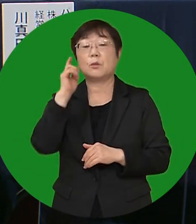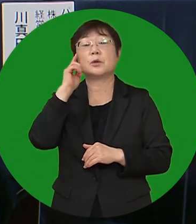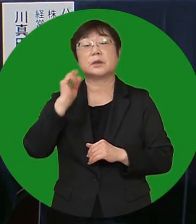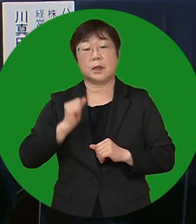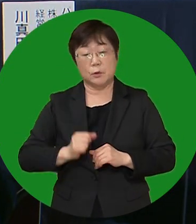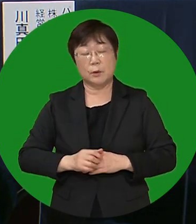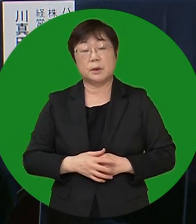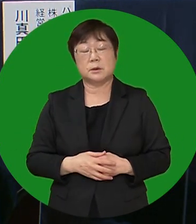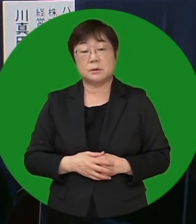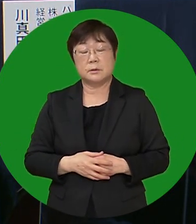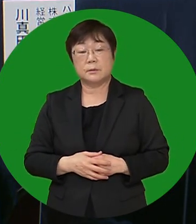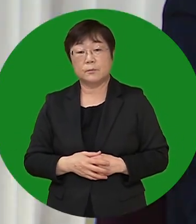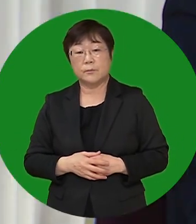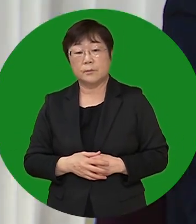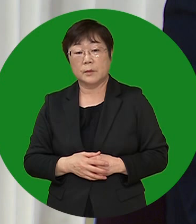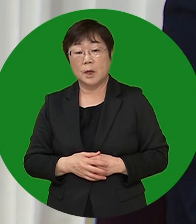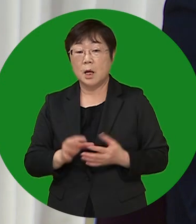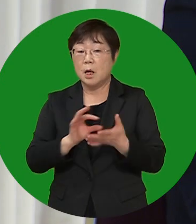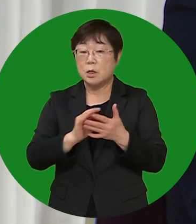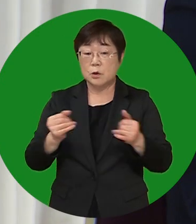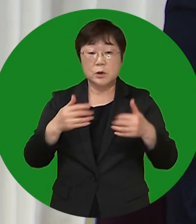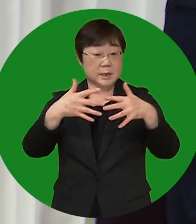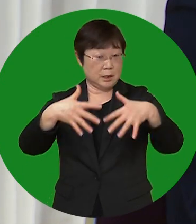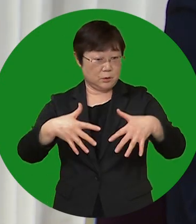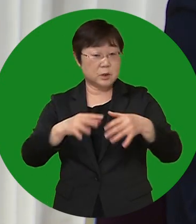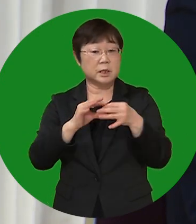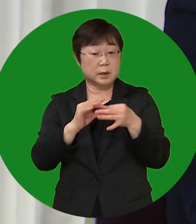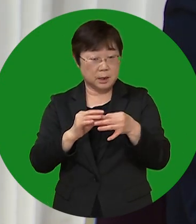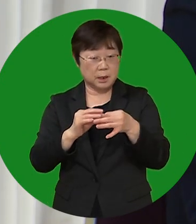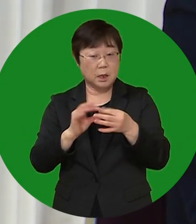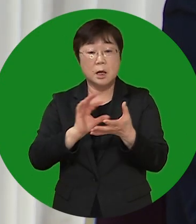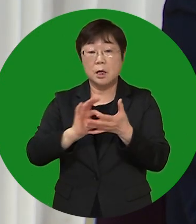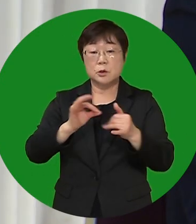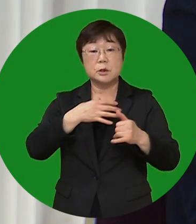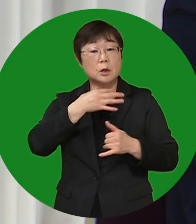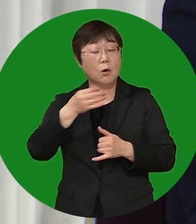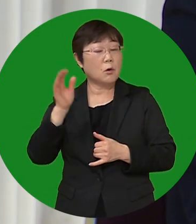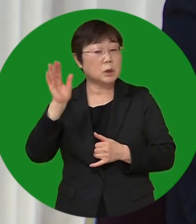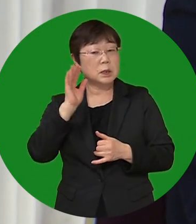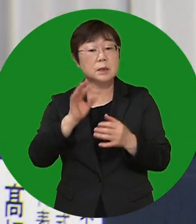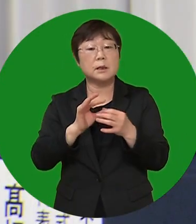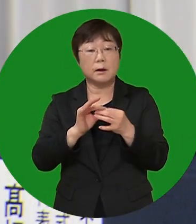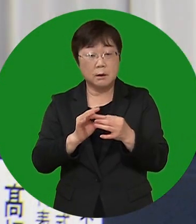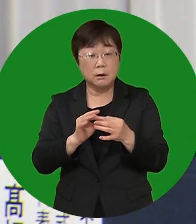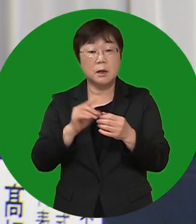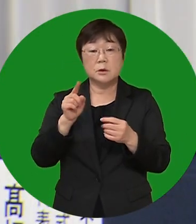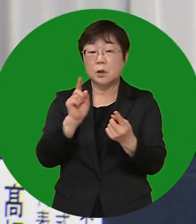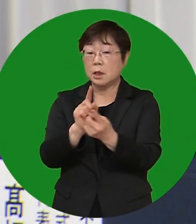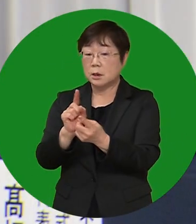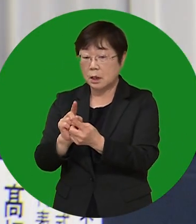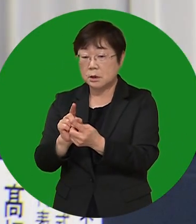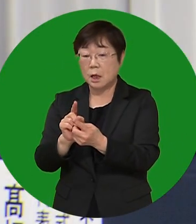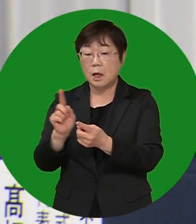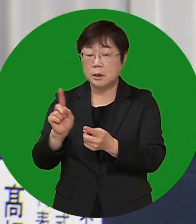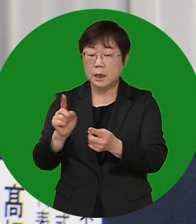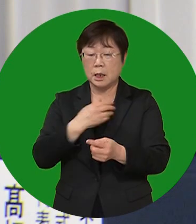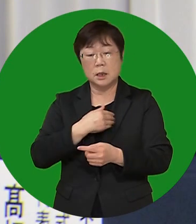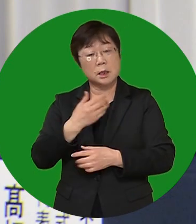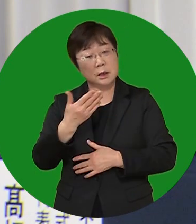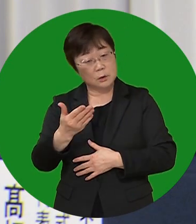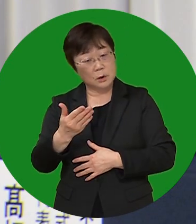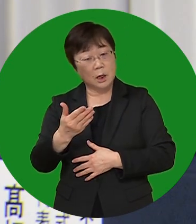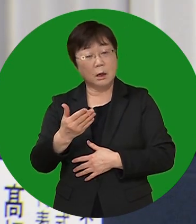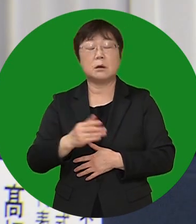というふうに思っております消費者の葬式ですからそういった消費者の声を聞きながらそのように対してどこまで何が